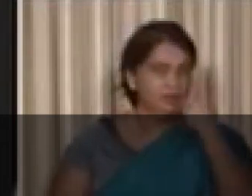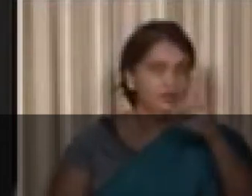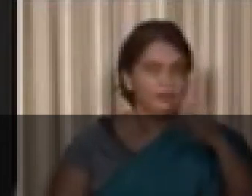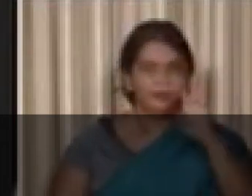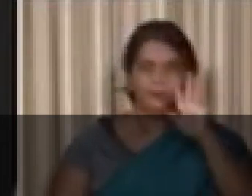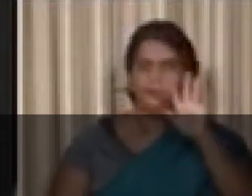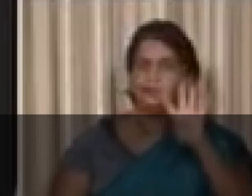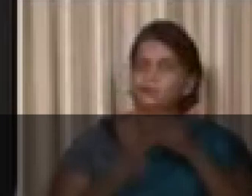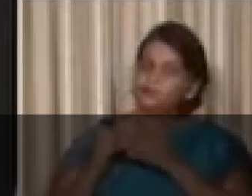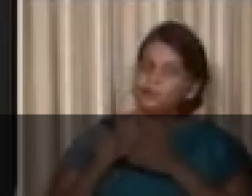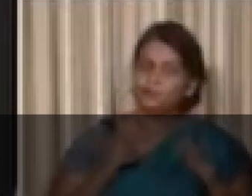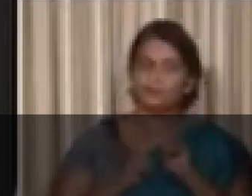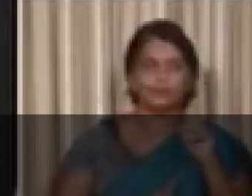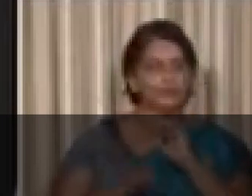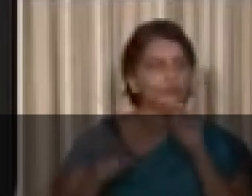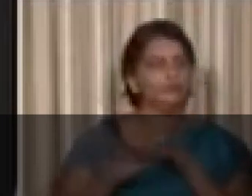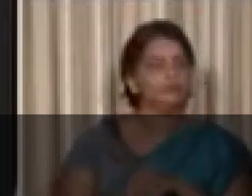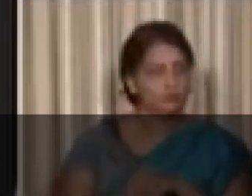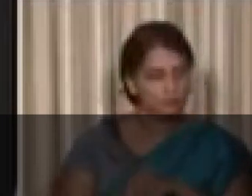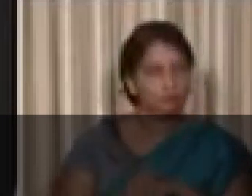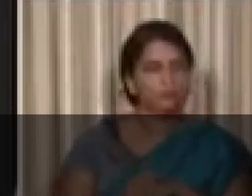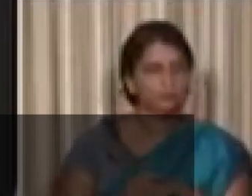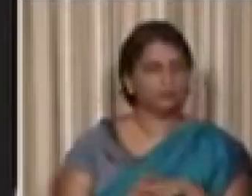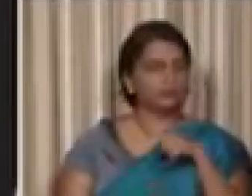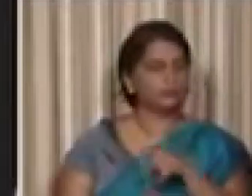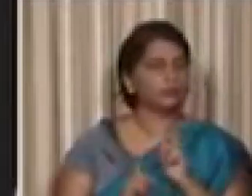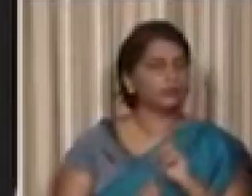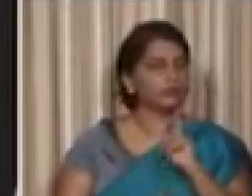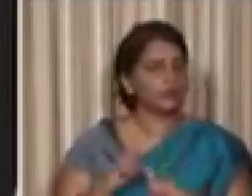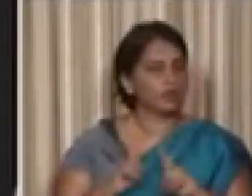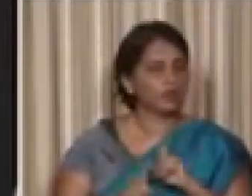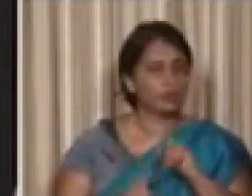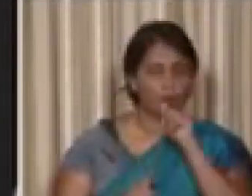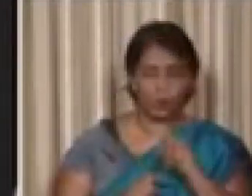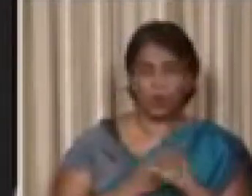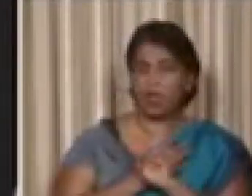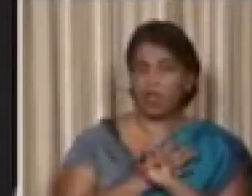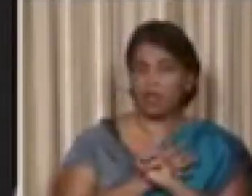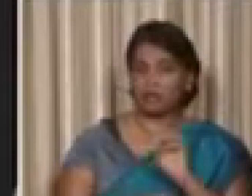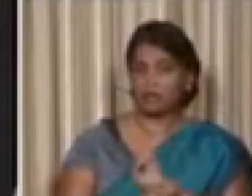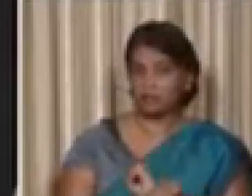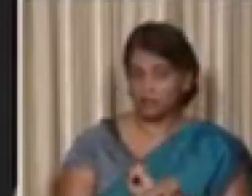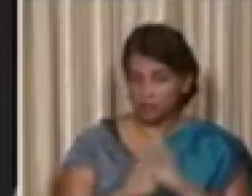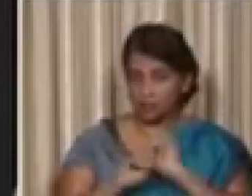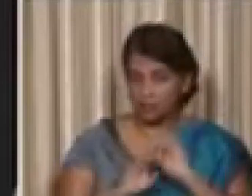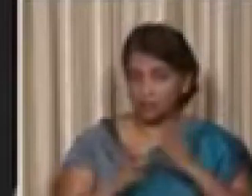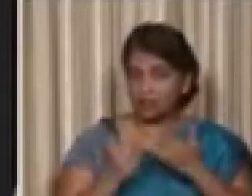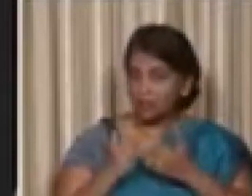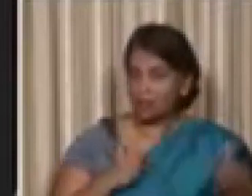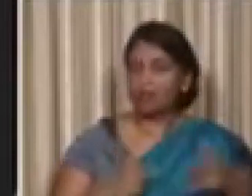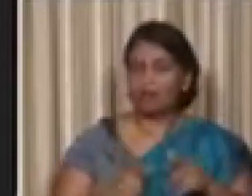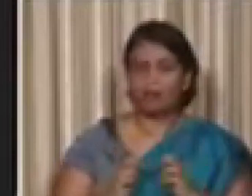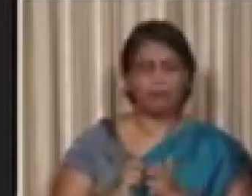1994 ඉඳලා මේ පාර්ලිමේන්තුවේ ඉන්නවා. My name is Parliament to a Sajivi, then I got to the Vasindalatama, me Tate Vardene